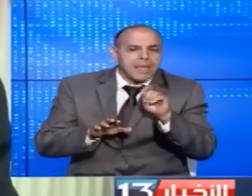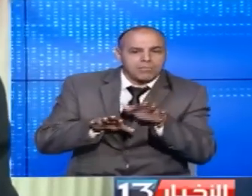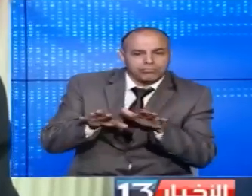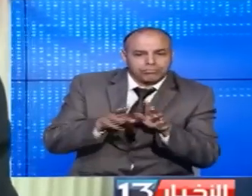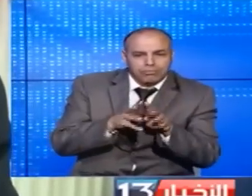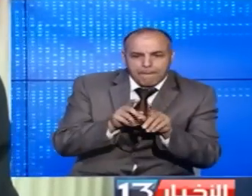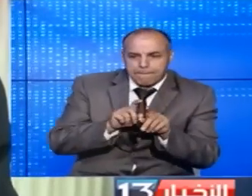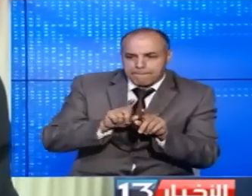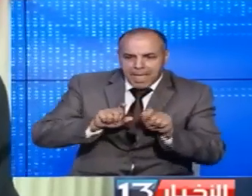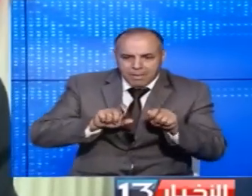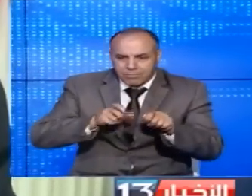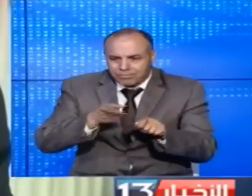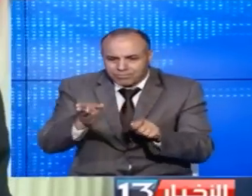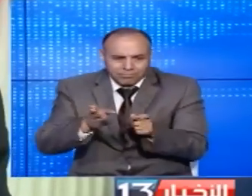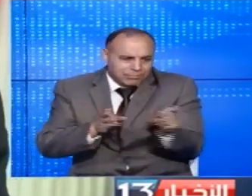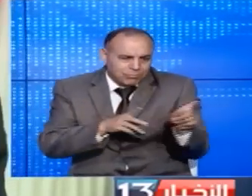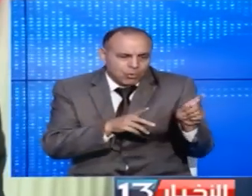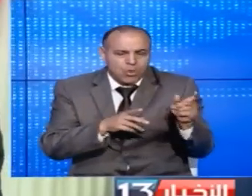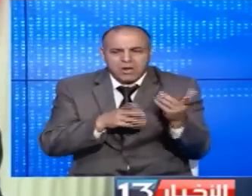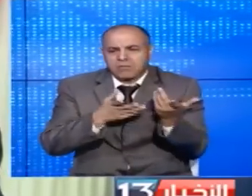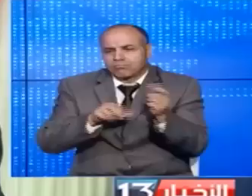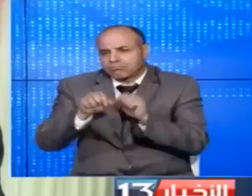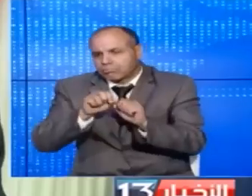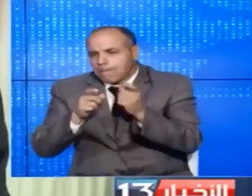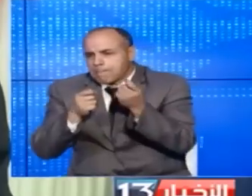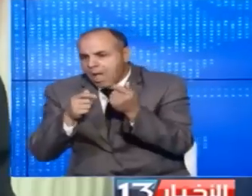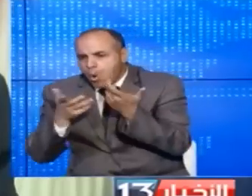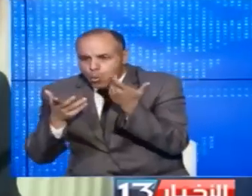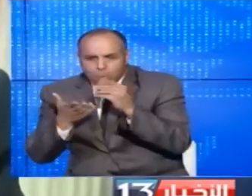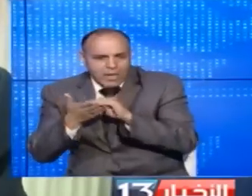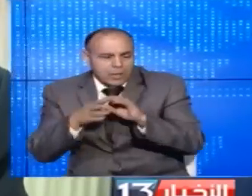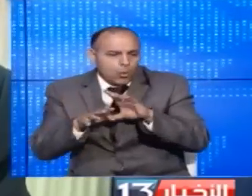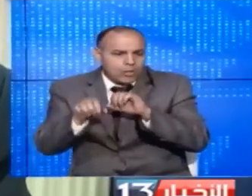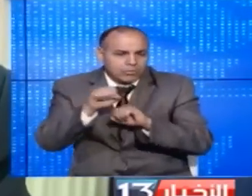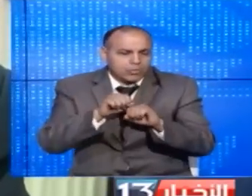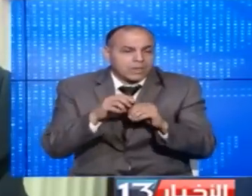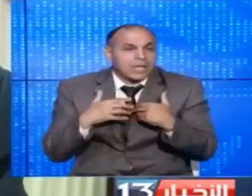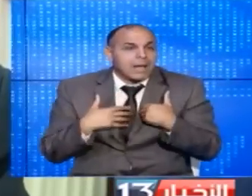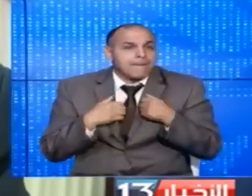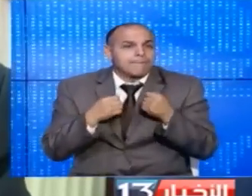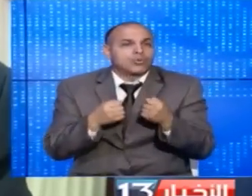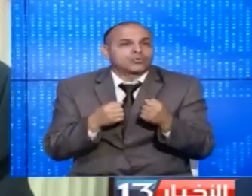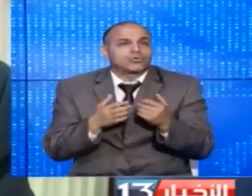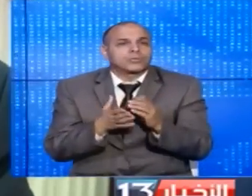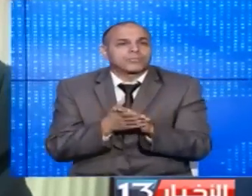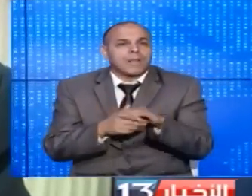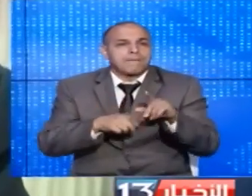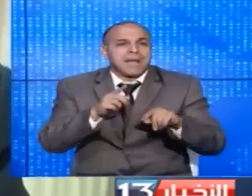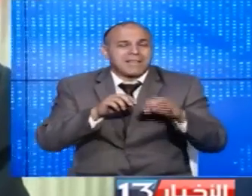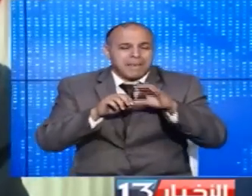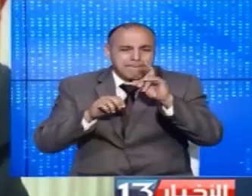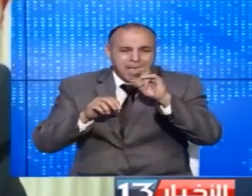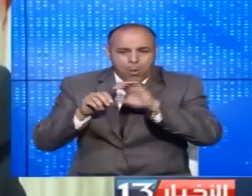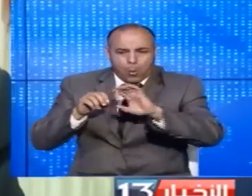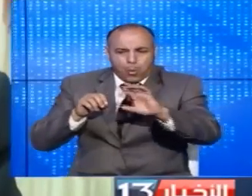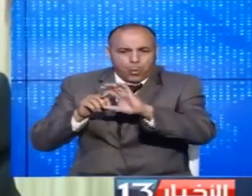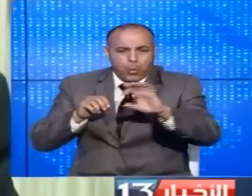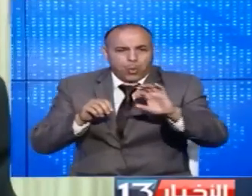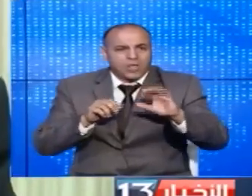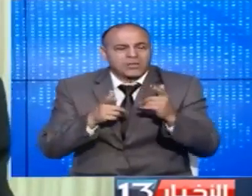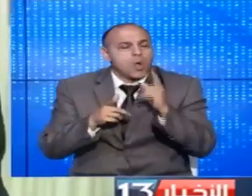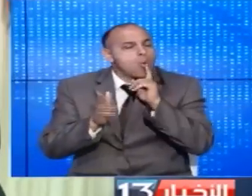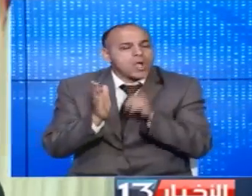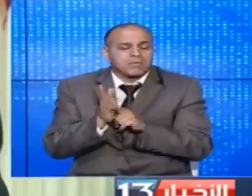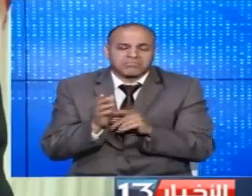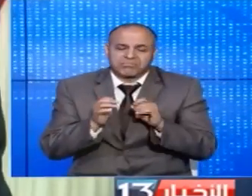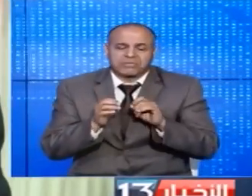أو المحاسبة المالية أو التسيير الإداري، باش نحاولوا كذلك ندخل بعض الشبكات اللي ماهيش قائمة